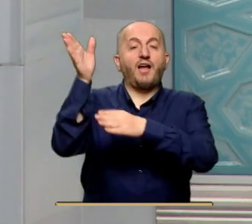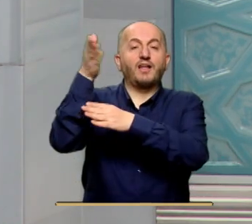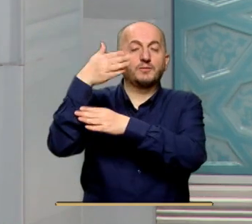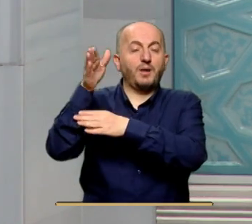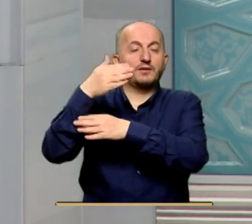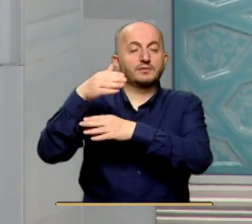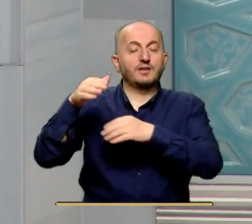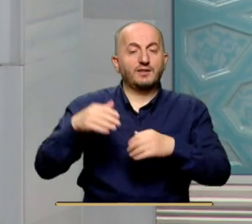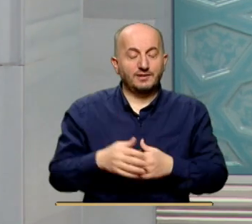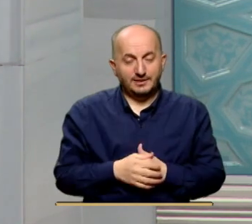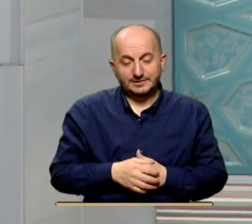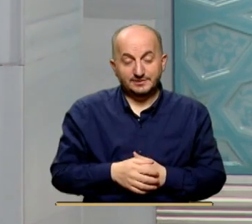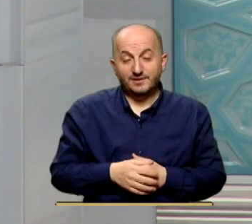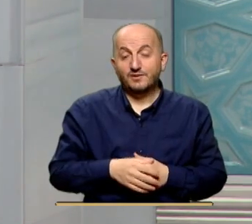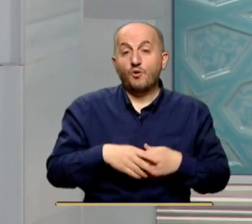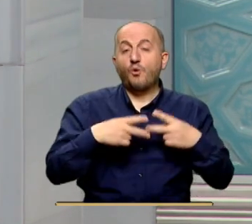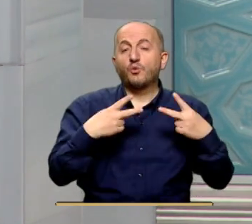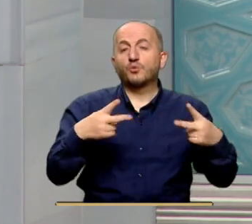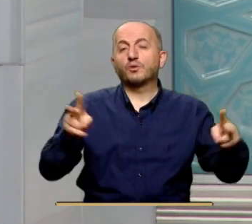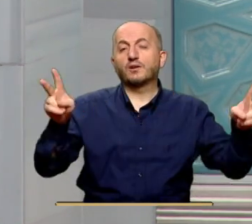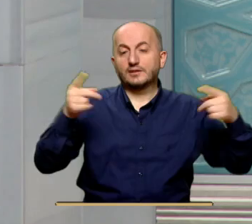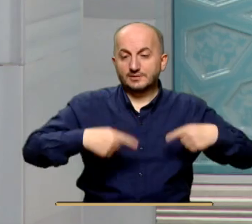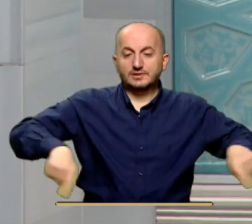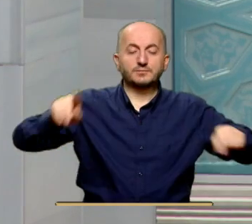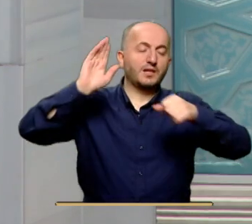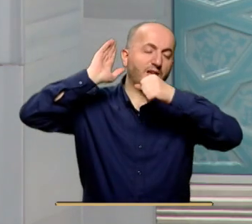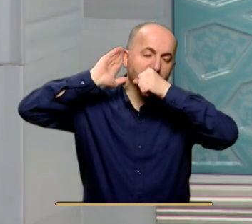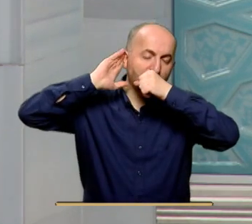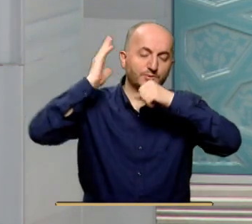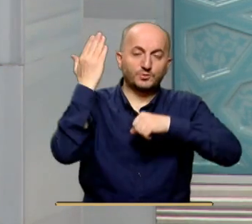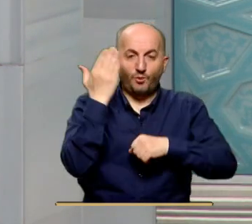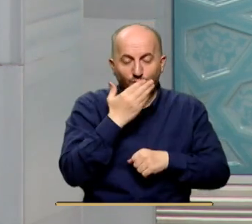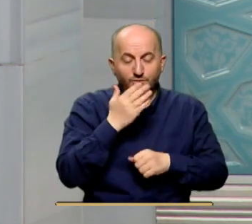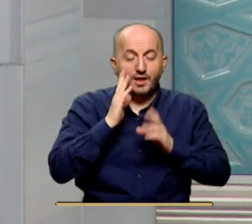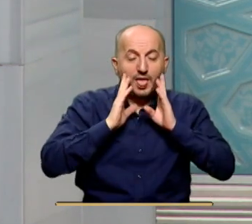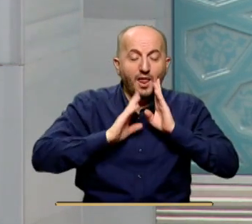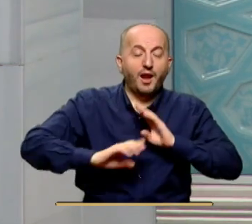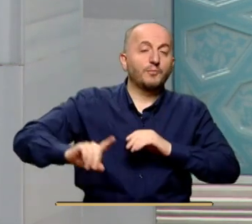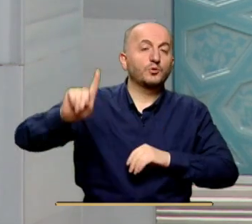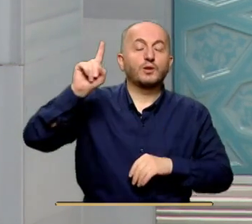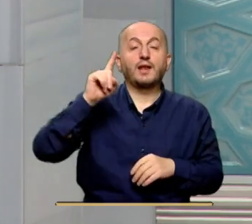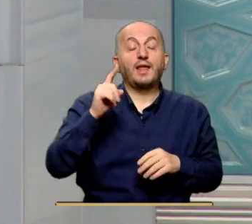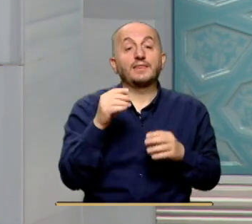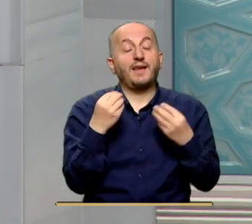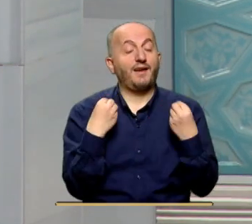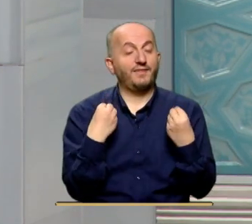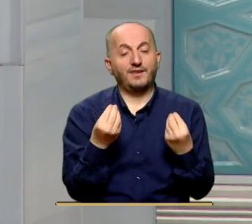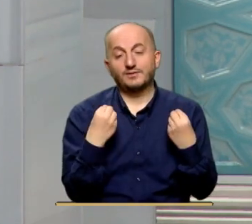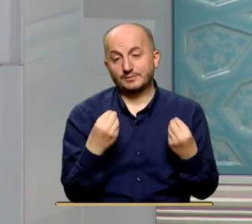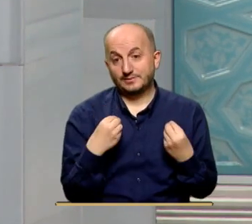bayrağımızın dalgalandığı, hürriyet ikliminde ezanımızın okunduğu, elhamdülillah değil mi? Ne kadar